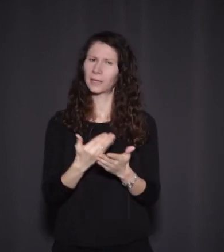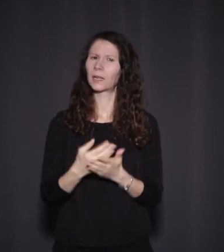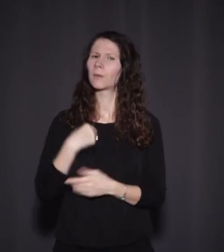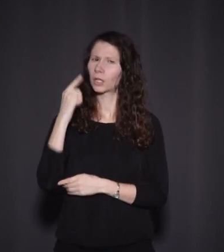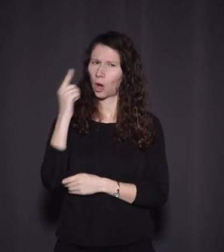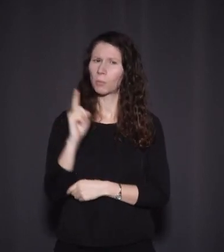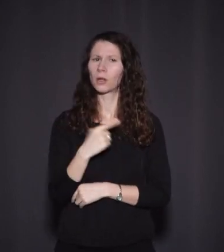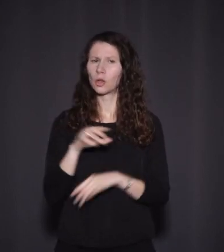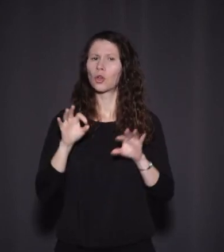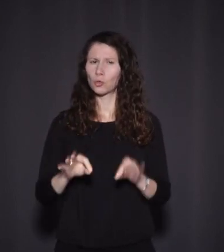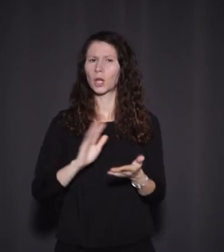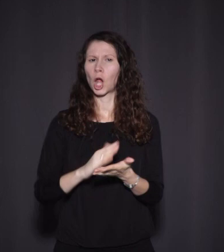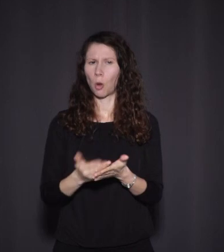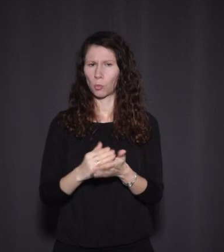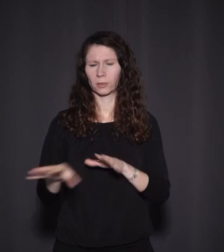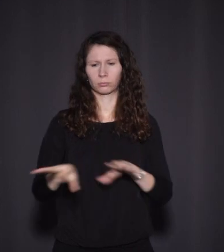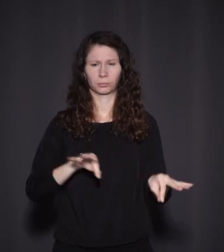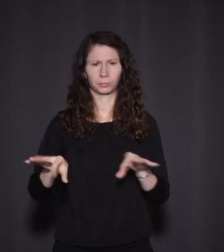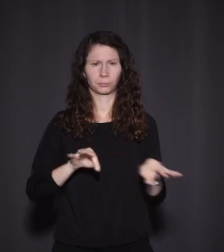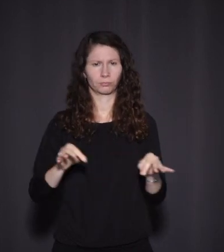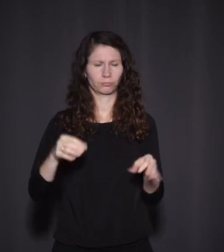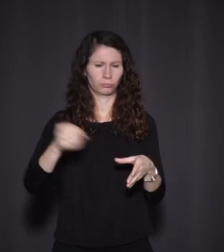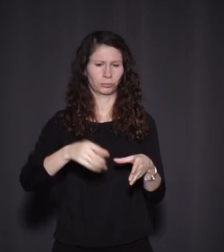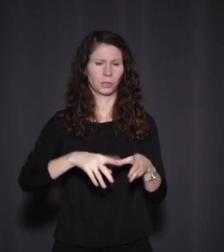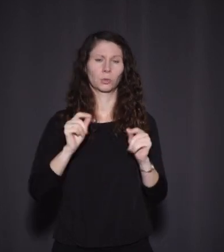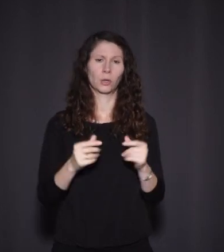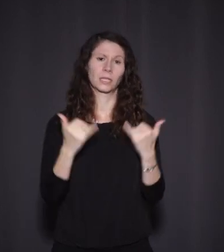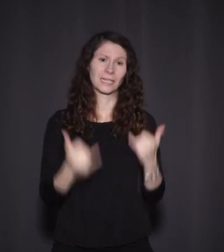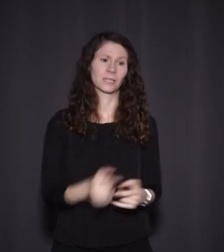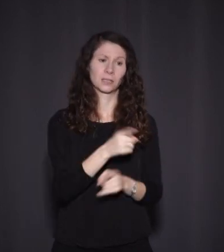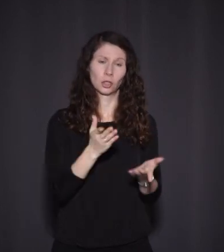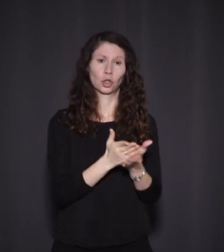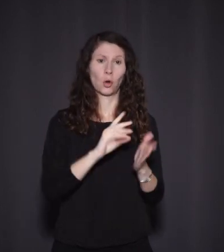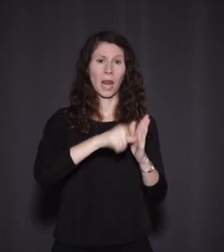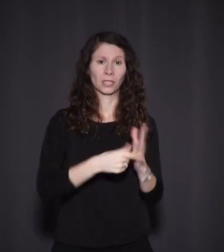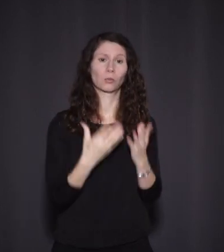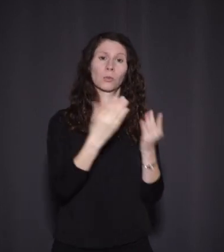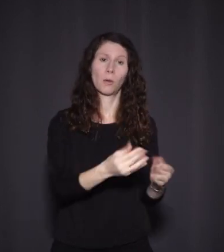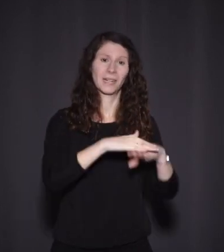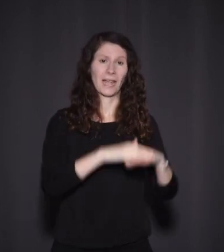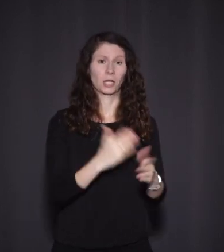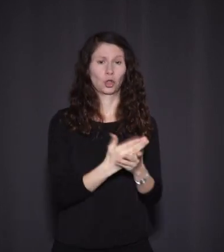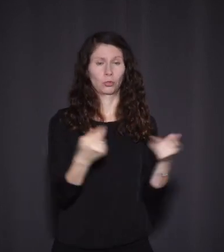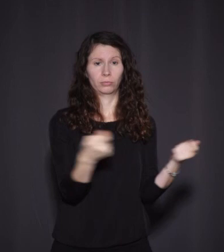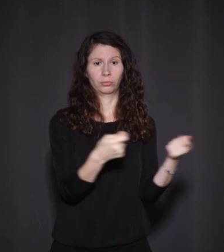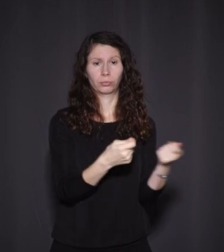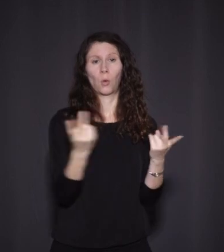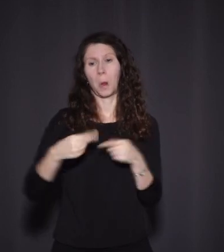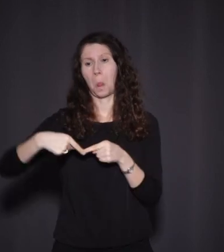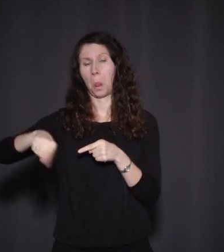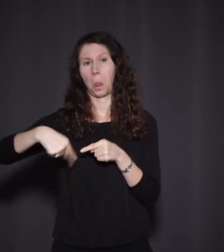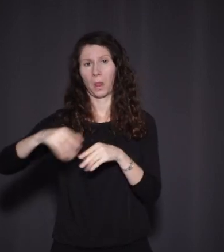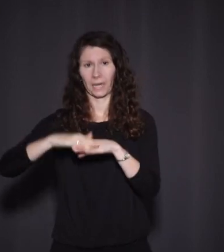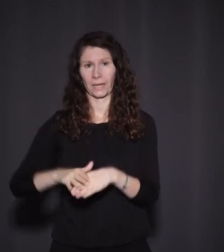Paket hinbekommen, um auf der einen Seite diejenigen, die jetzt Leistungsbezieher sind oder in den nächsten Jahren werden, ein gutes Angebot zu machen